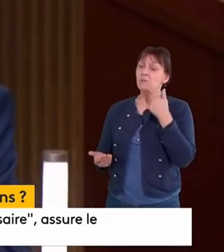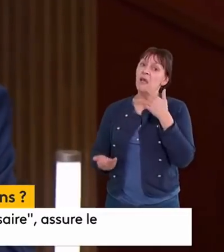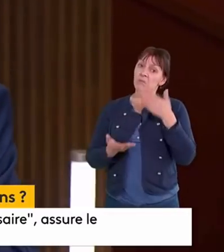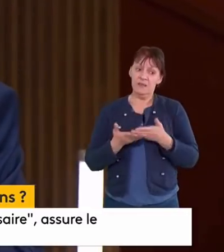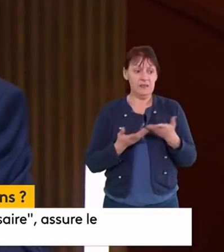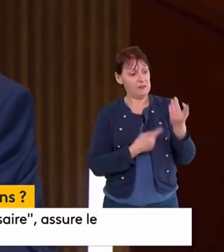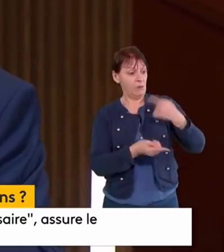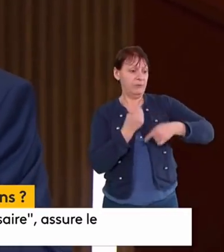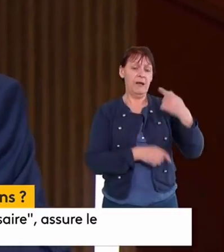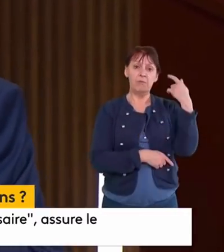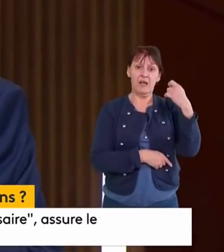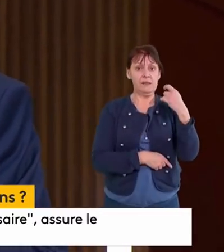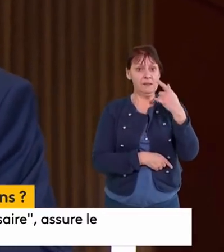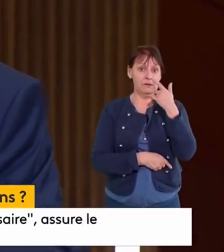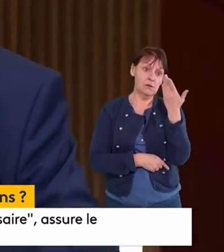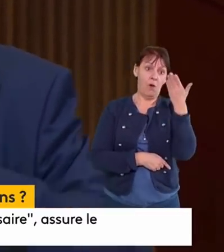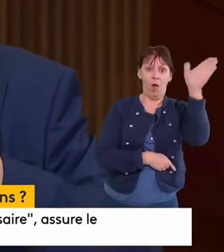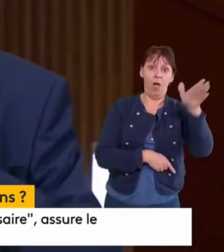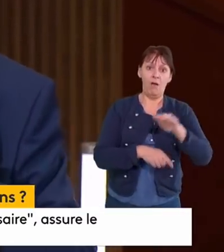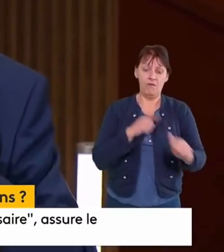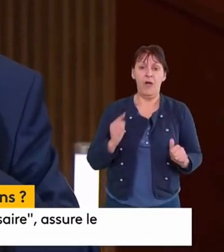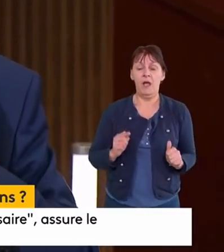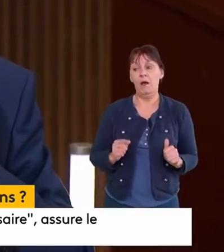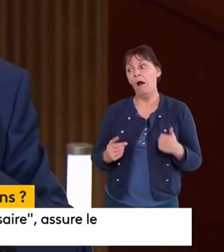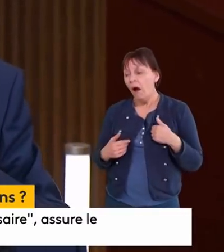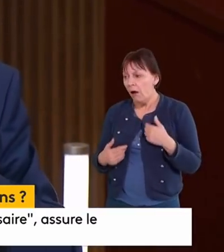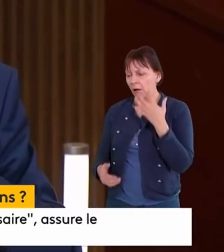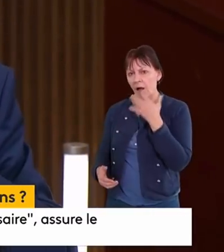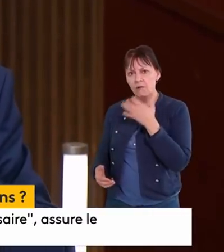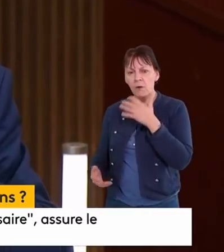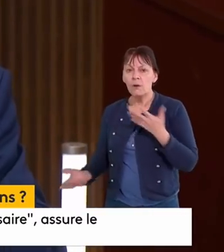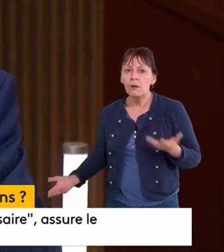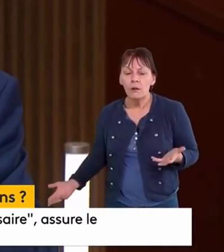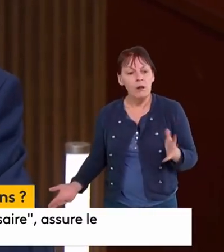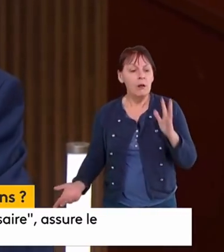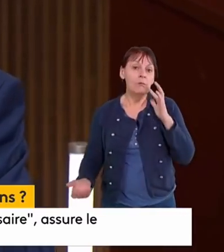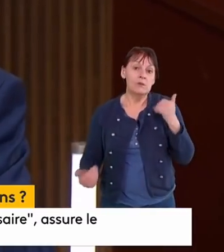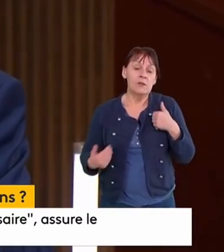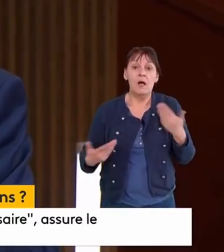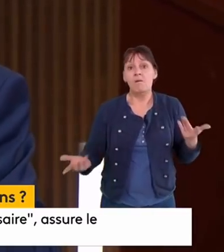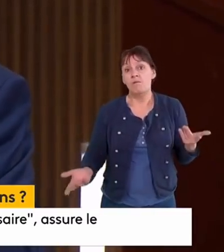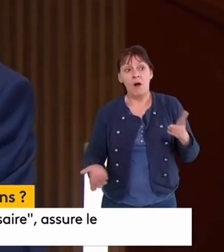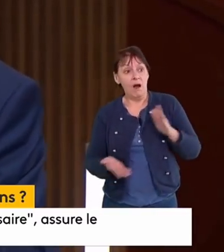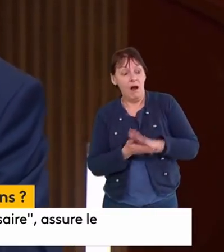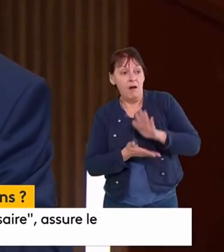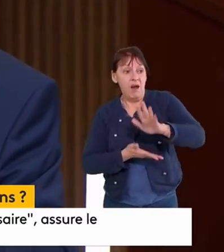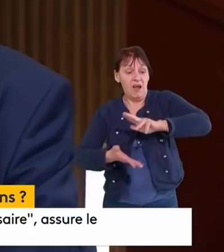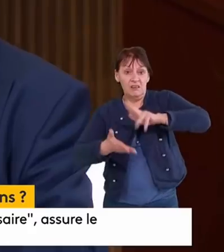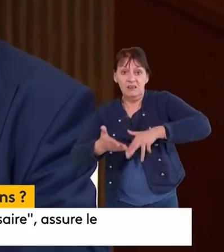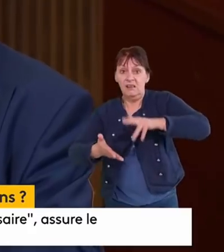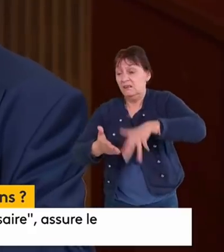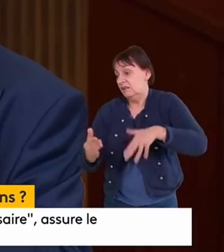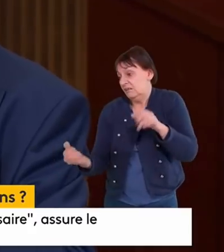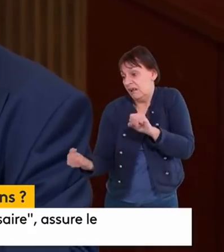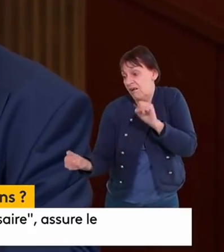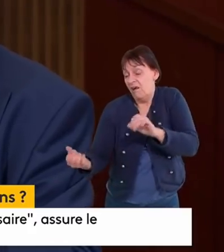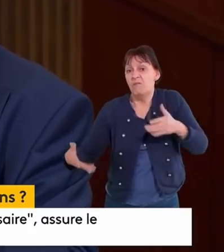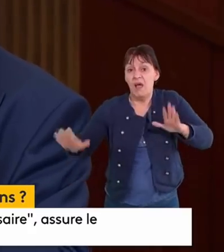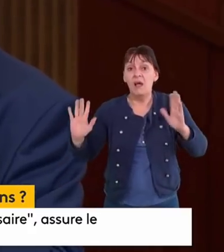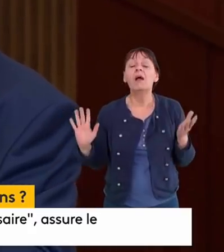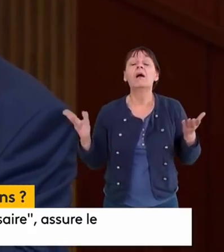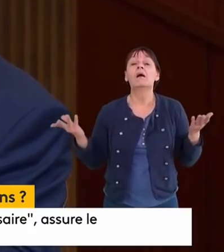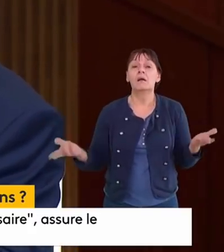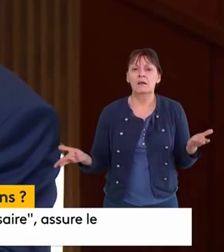autre chose. Ah, c'est terrible. Alors moi, je veux bien signer dès demain que je m'engage, je fais, etc. Mais donc, on a besoin